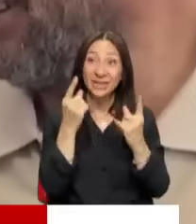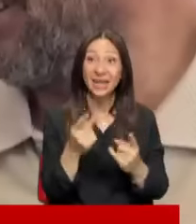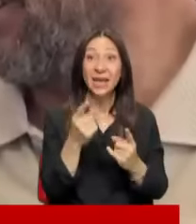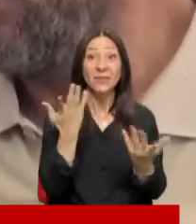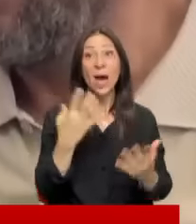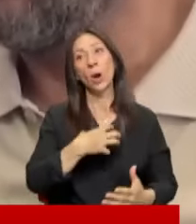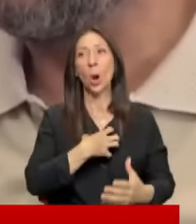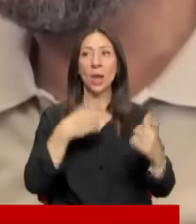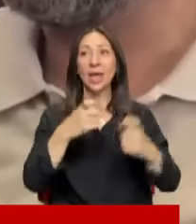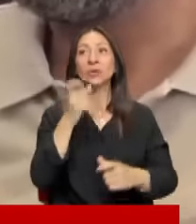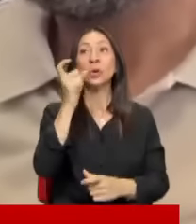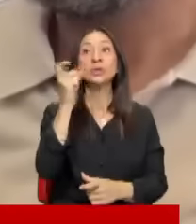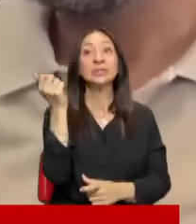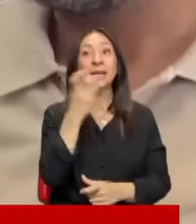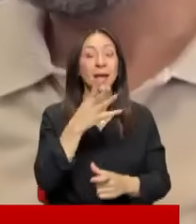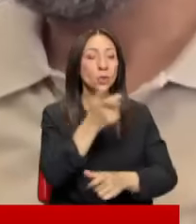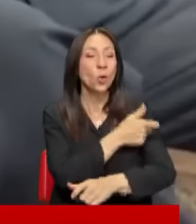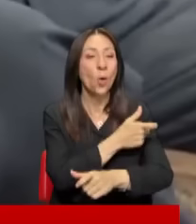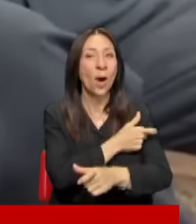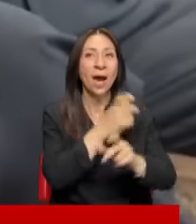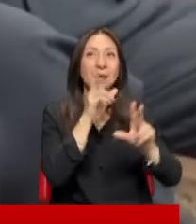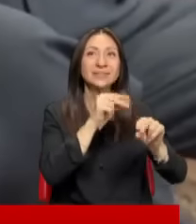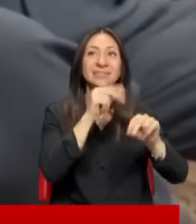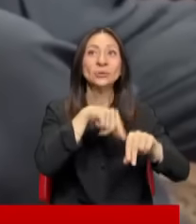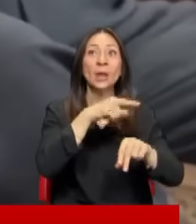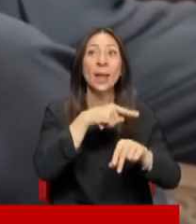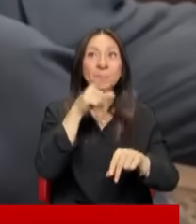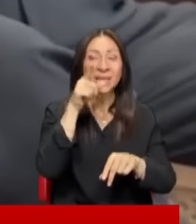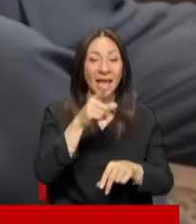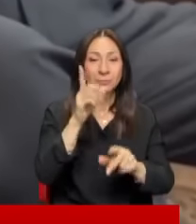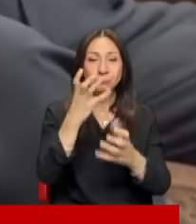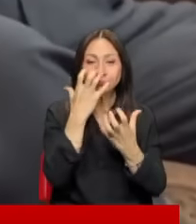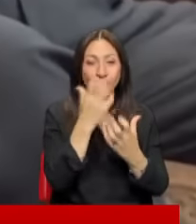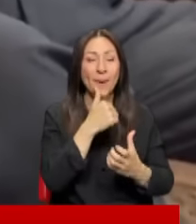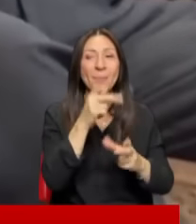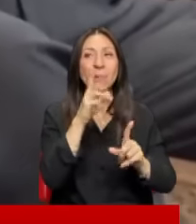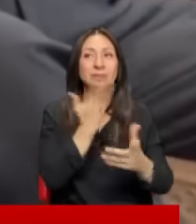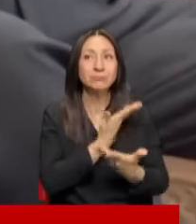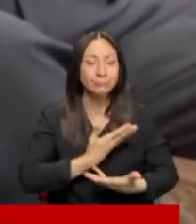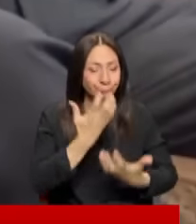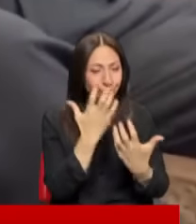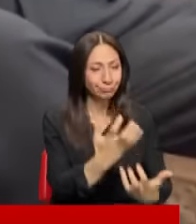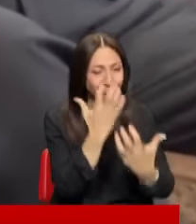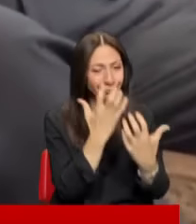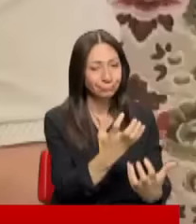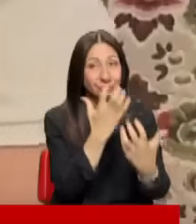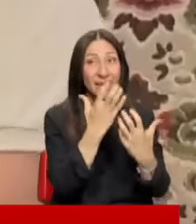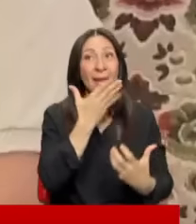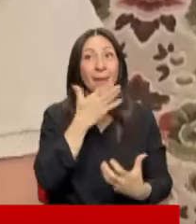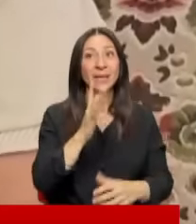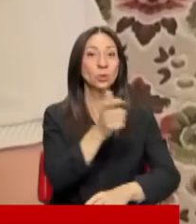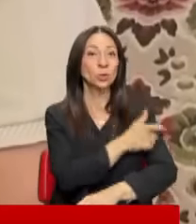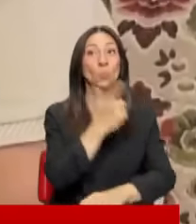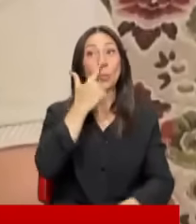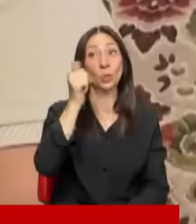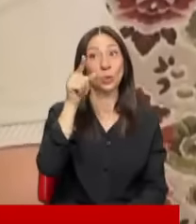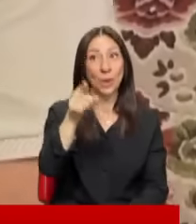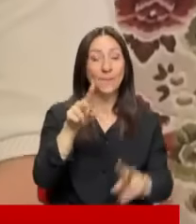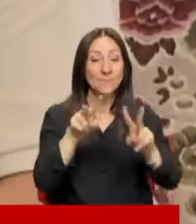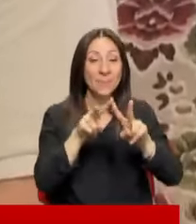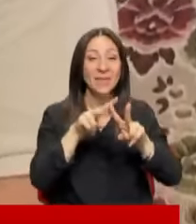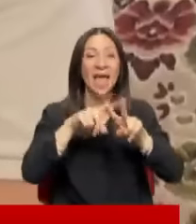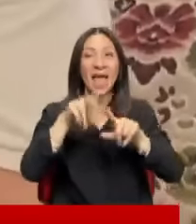Ve Konya, 9 kişi yetiştirme yurdunda kaldıkları dönemde kendilerini bir baba şefkatiyle koruyup seven emekli yurt müdürü Mehmet